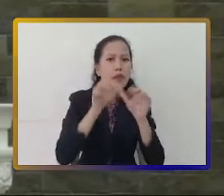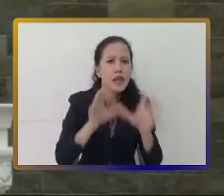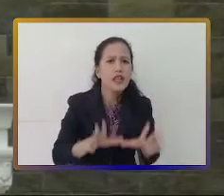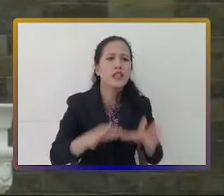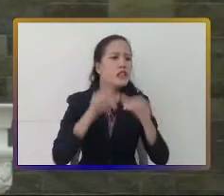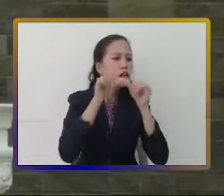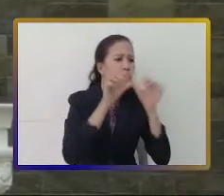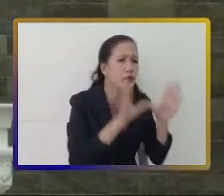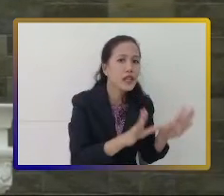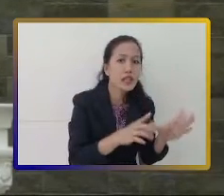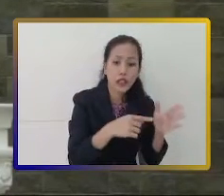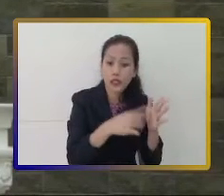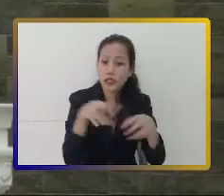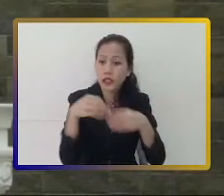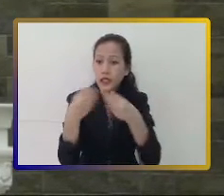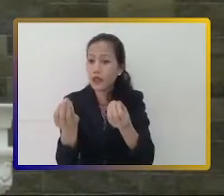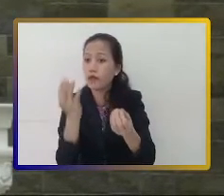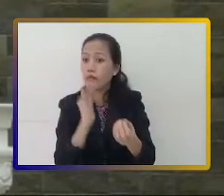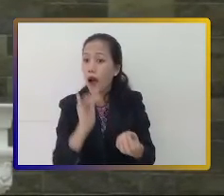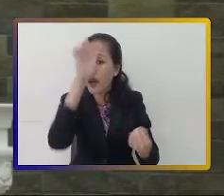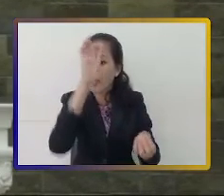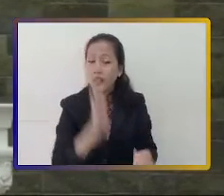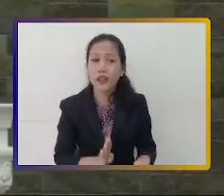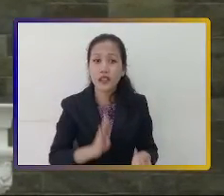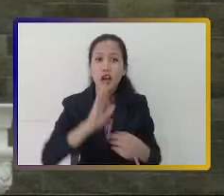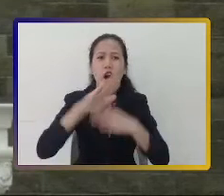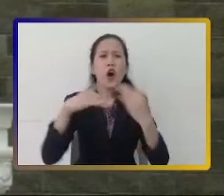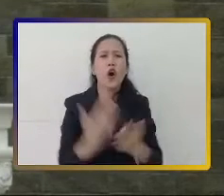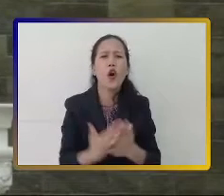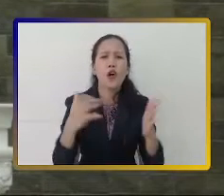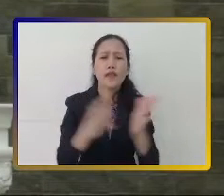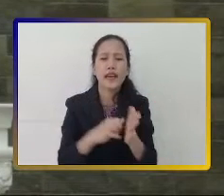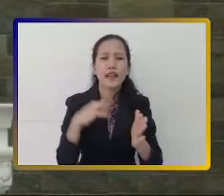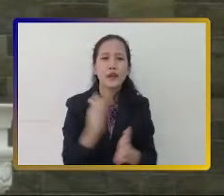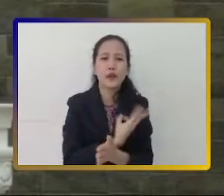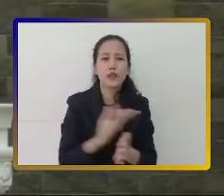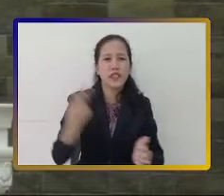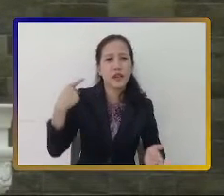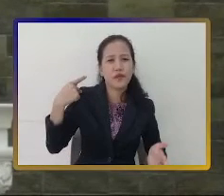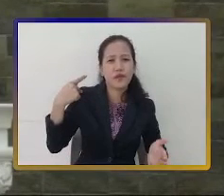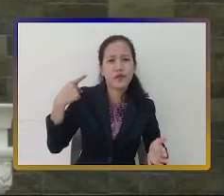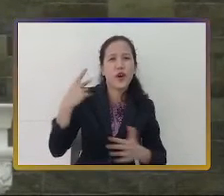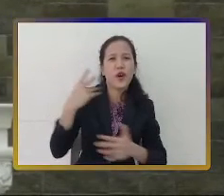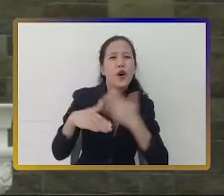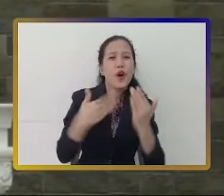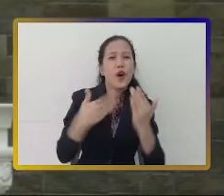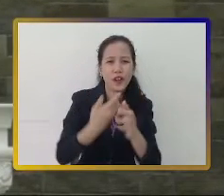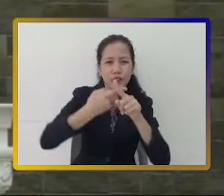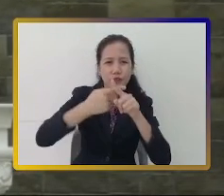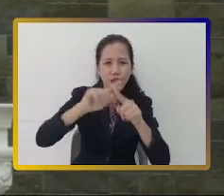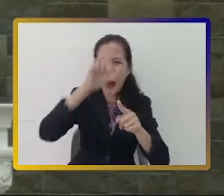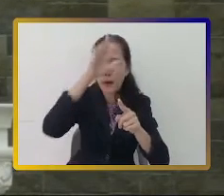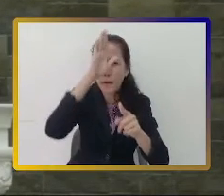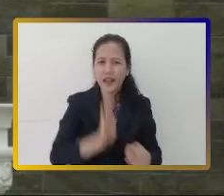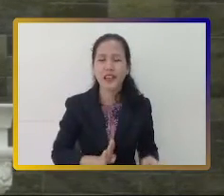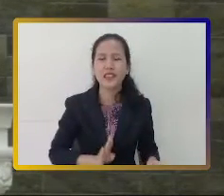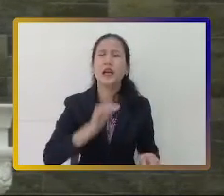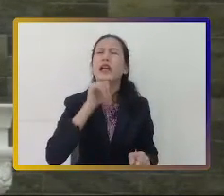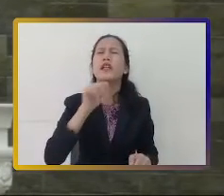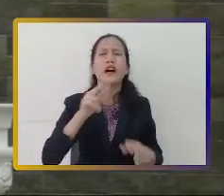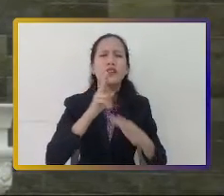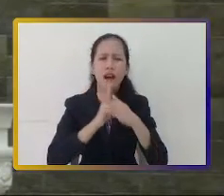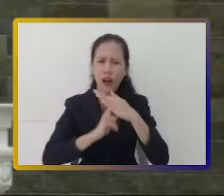ng Panginoon ito. Everything that we own, galing sa Panginoon. Huwag nating itago